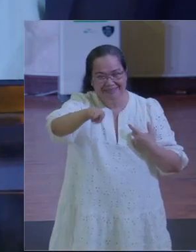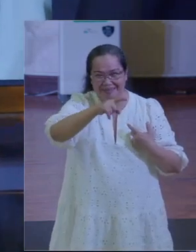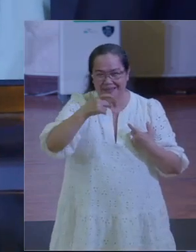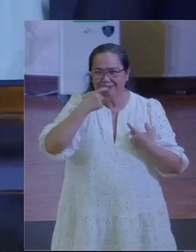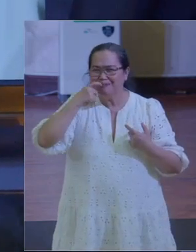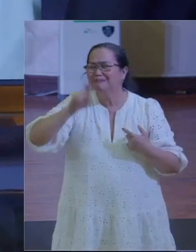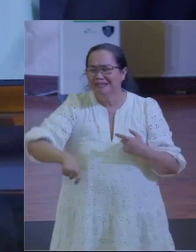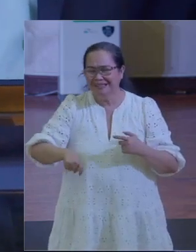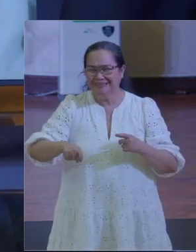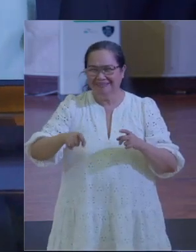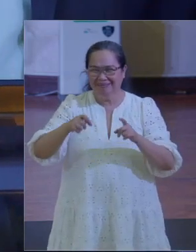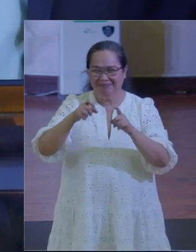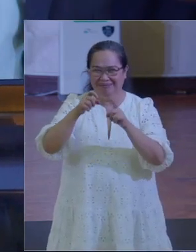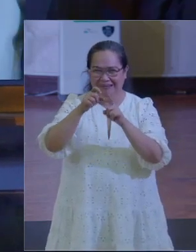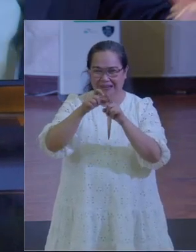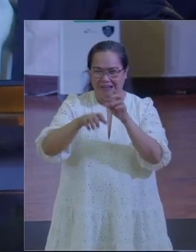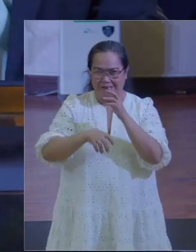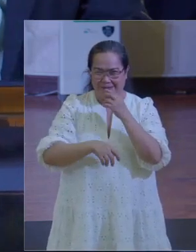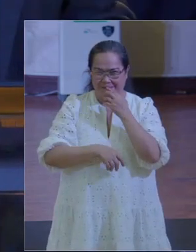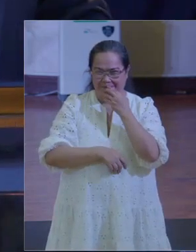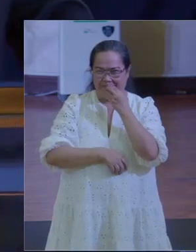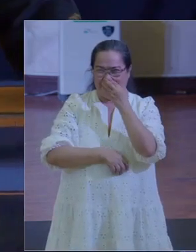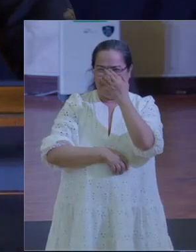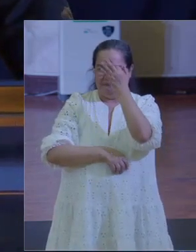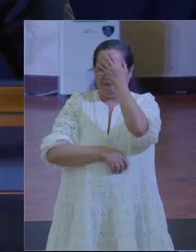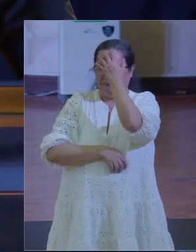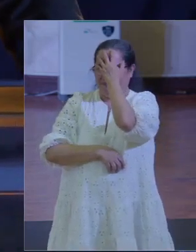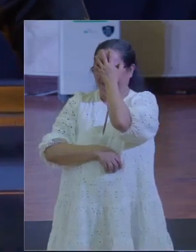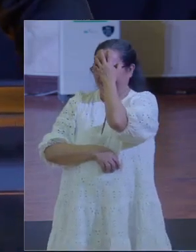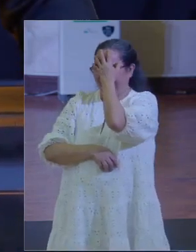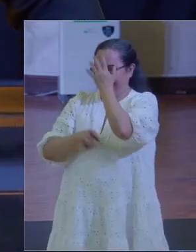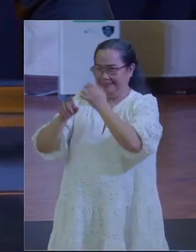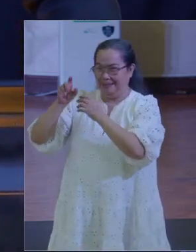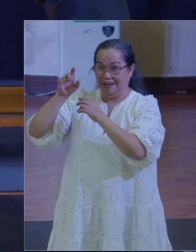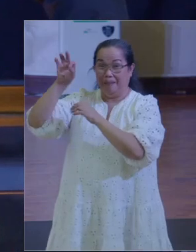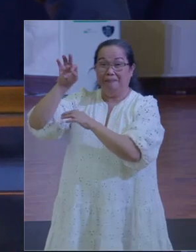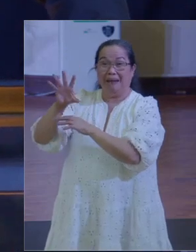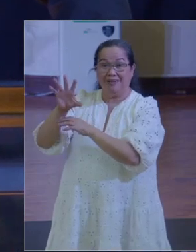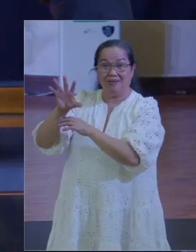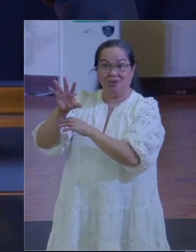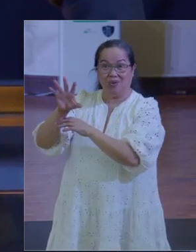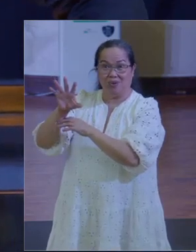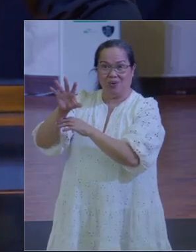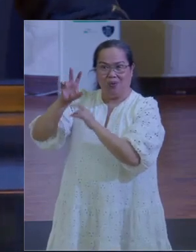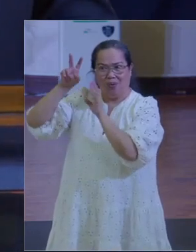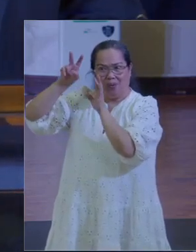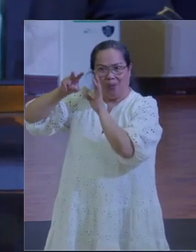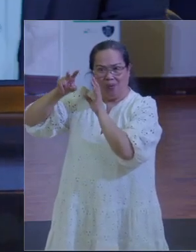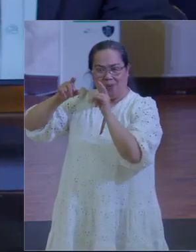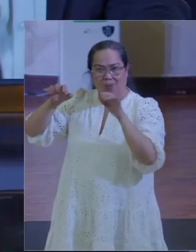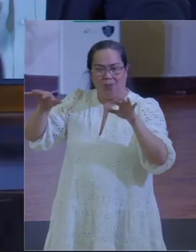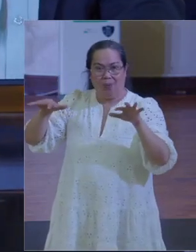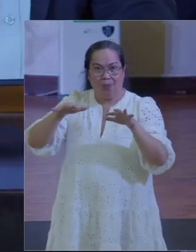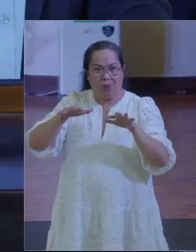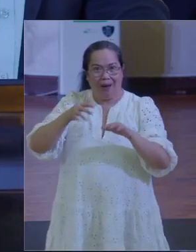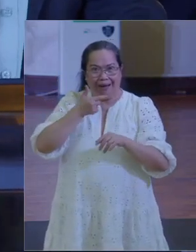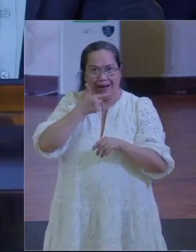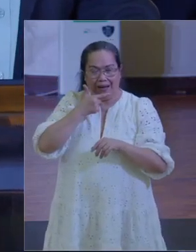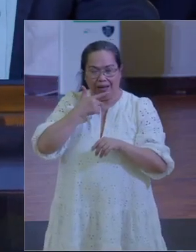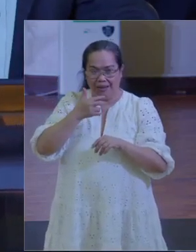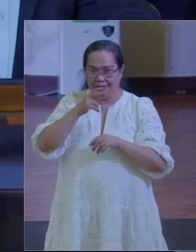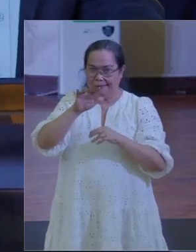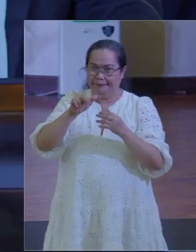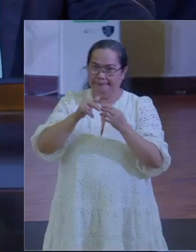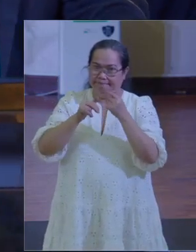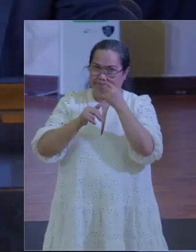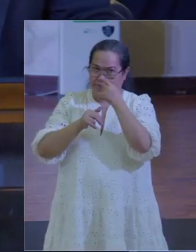nagmura, saka green na joke. Mga pastor rin nanonood, nagtawanan, nakuha sa video. Di lagot. Nabati ko